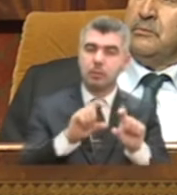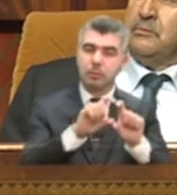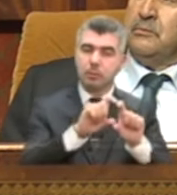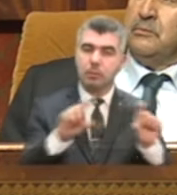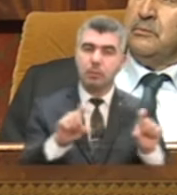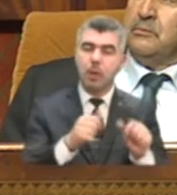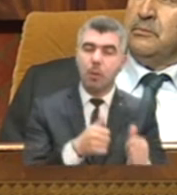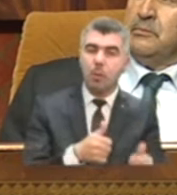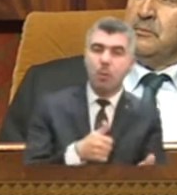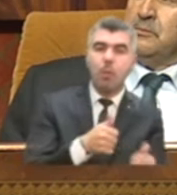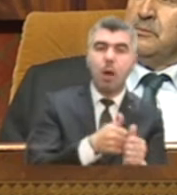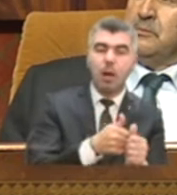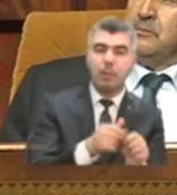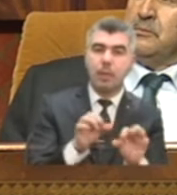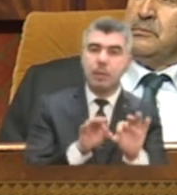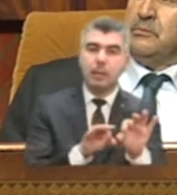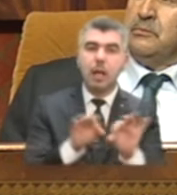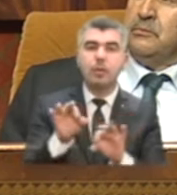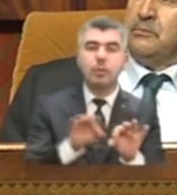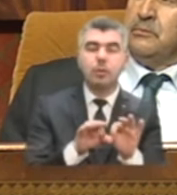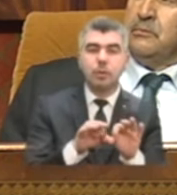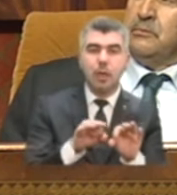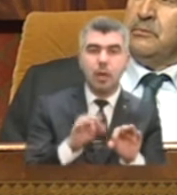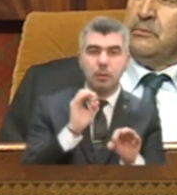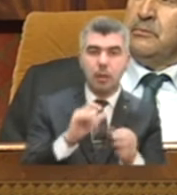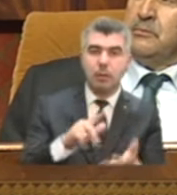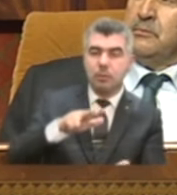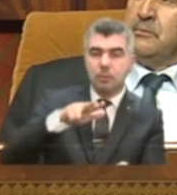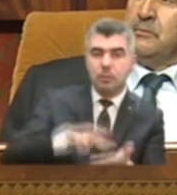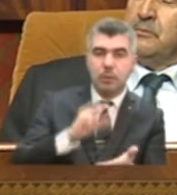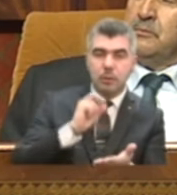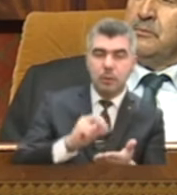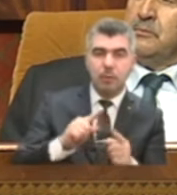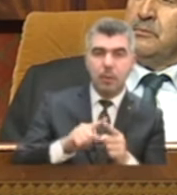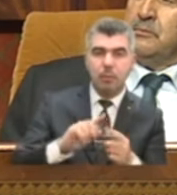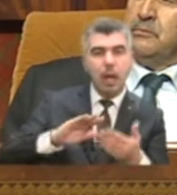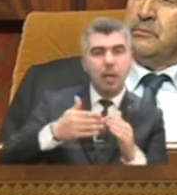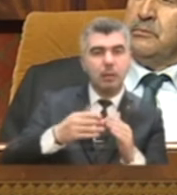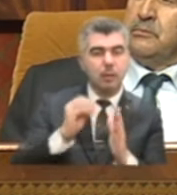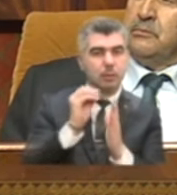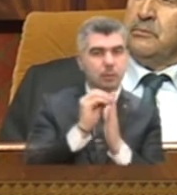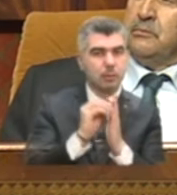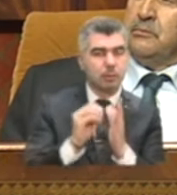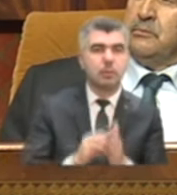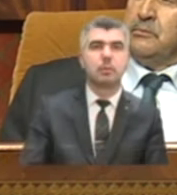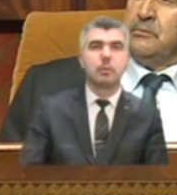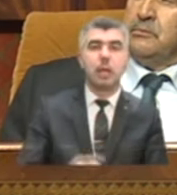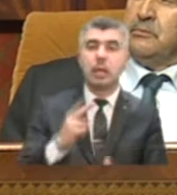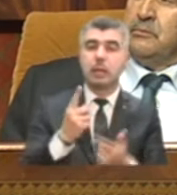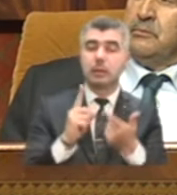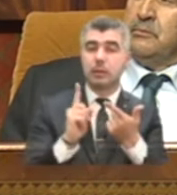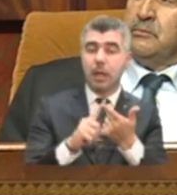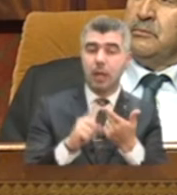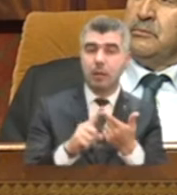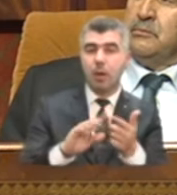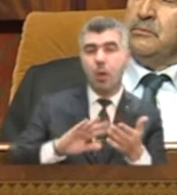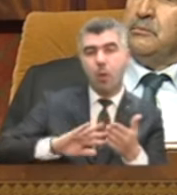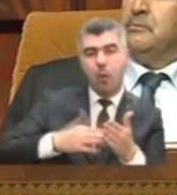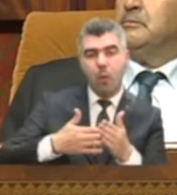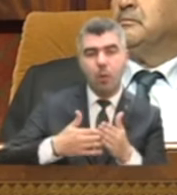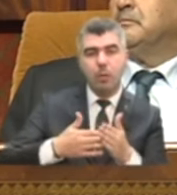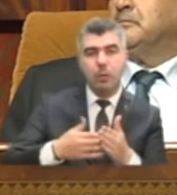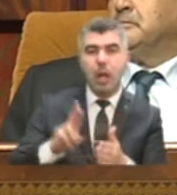مواكبة الاستراتيجية الوطنية المعتمدة في مجال الرقمنة. ثانيا، نقل قاعدة البيانات من